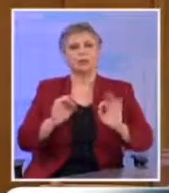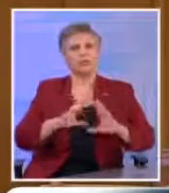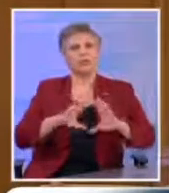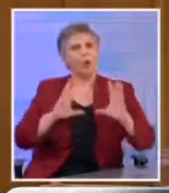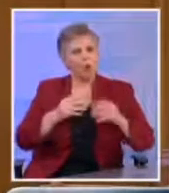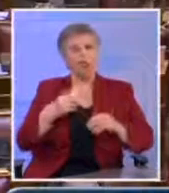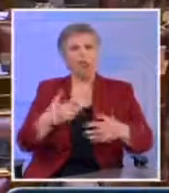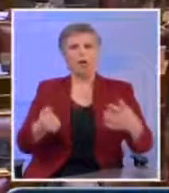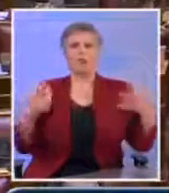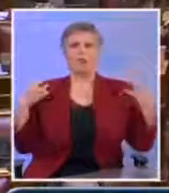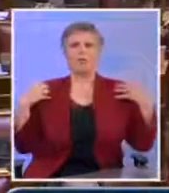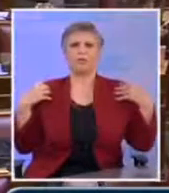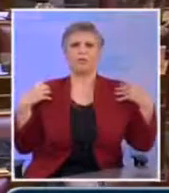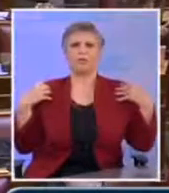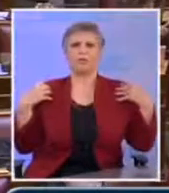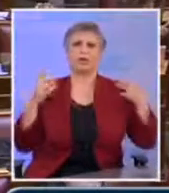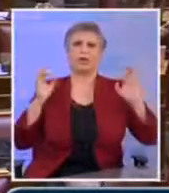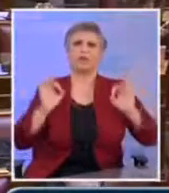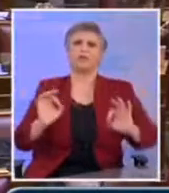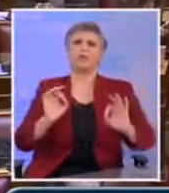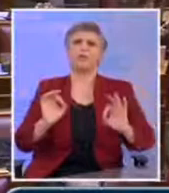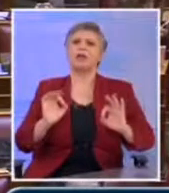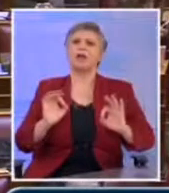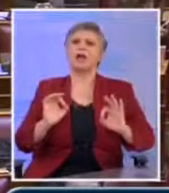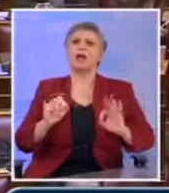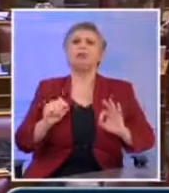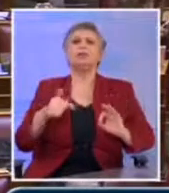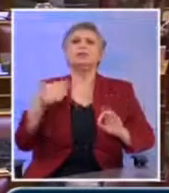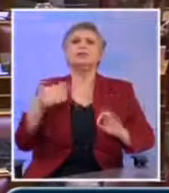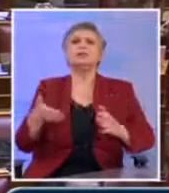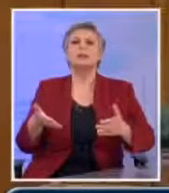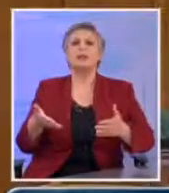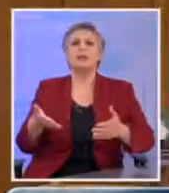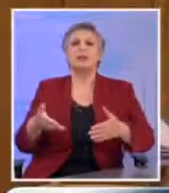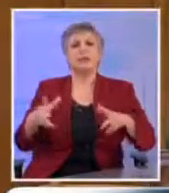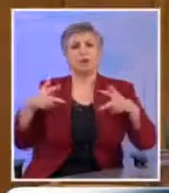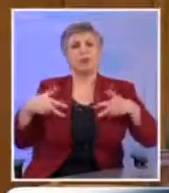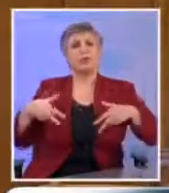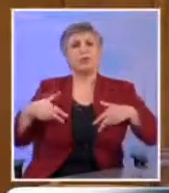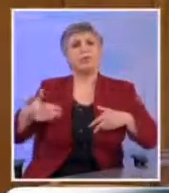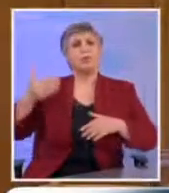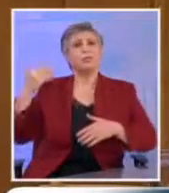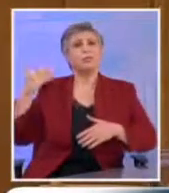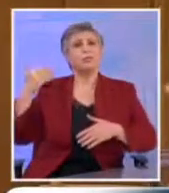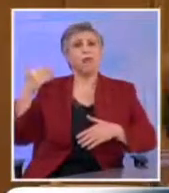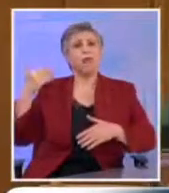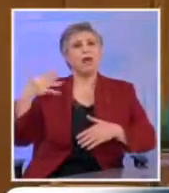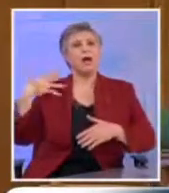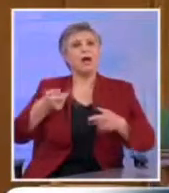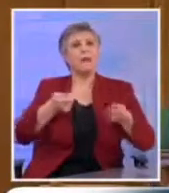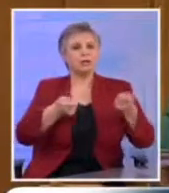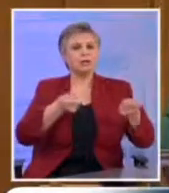Όμως και κυρίως βέβαια οι κυβερνήσεις που παραλάβαμε, οι προηγούμενες κυβερνήσεις, για τις συνθήκες τις